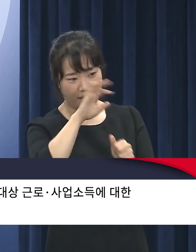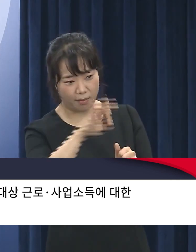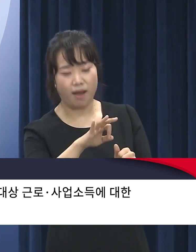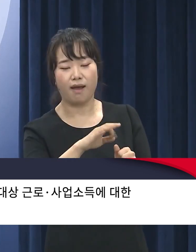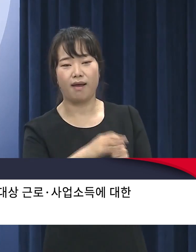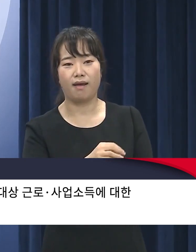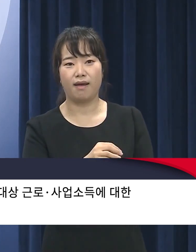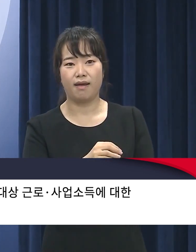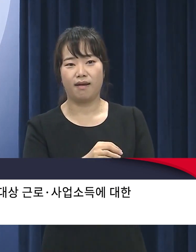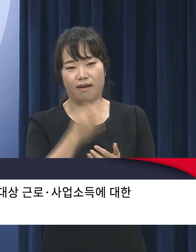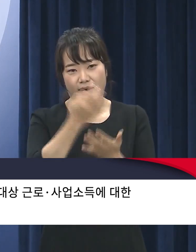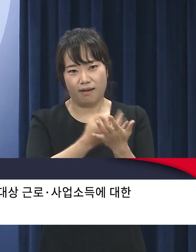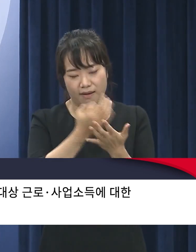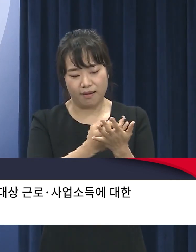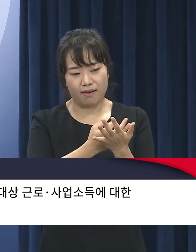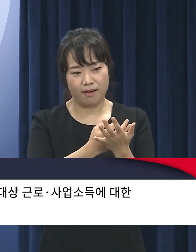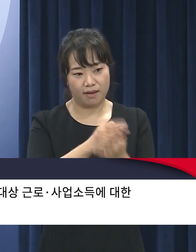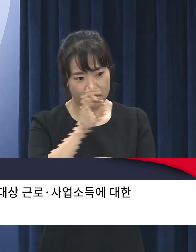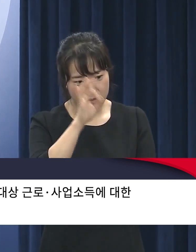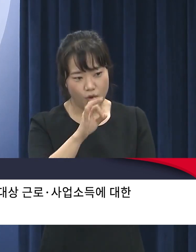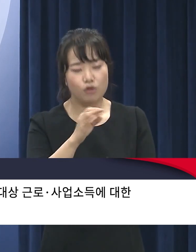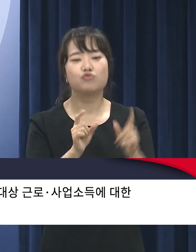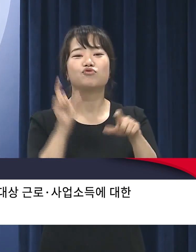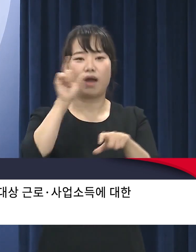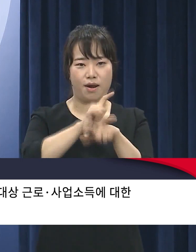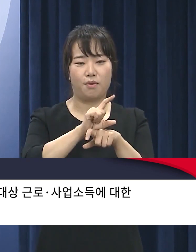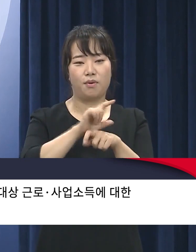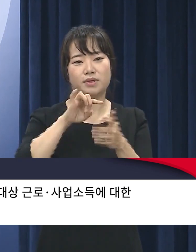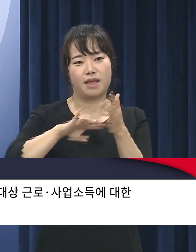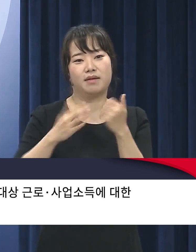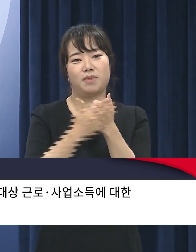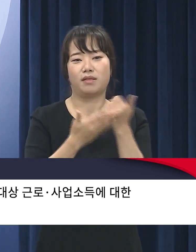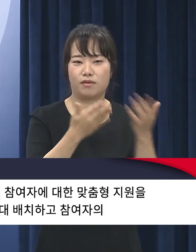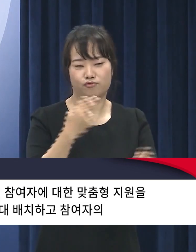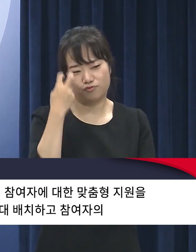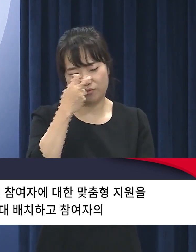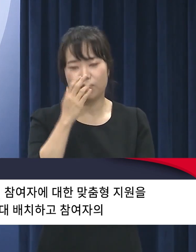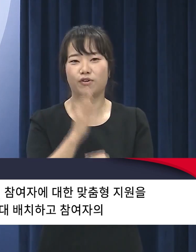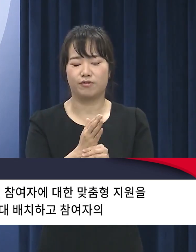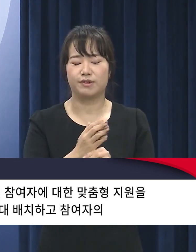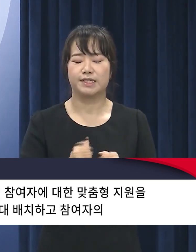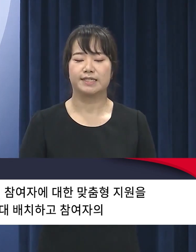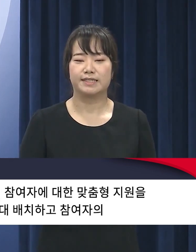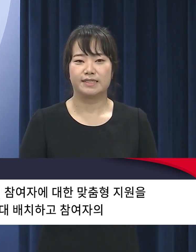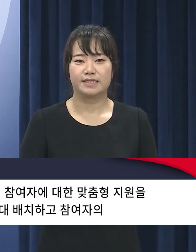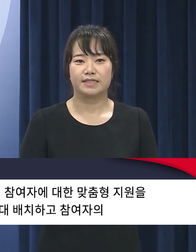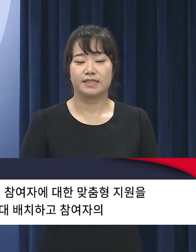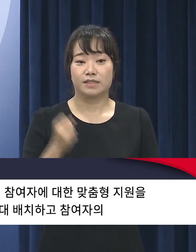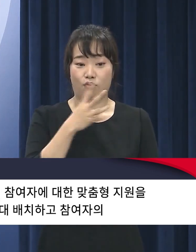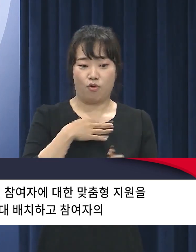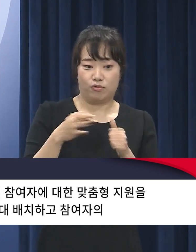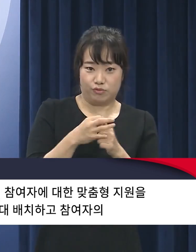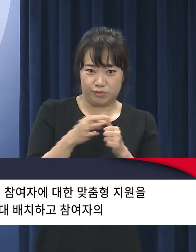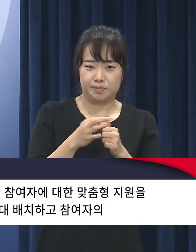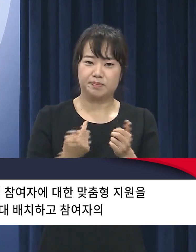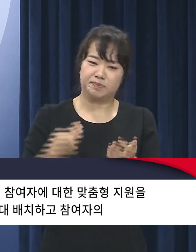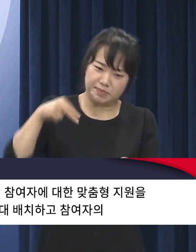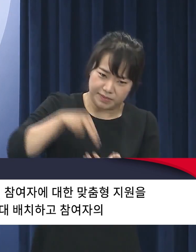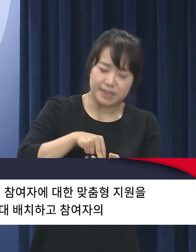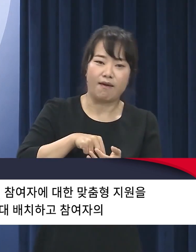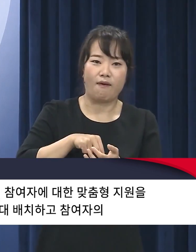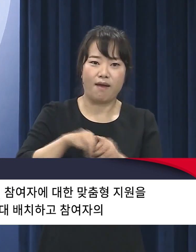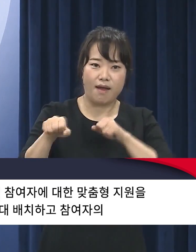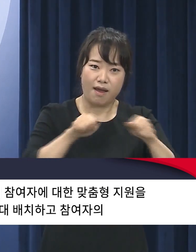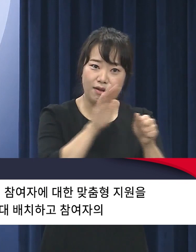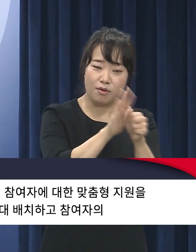노인층 대상 근로사업소득에 대한 추가 공제도 확대를 검토하겠습니다. 수급자의 자립을 지원하는